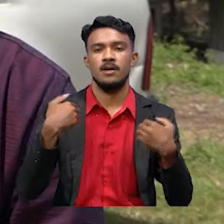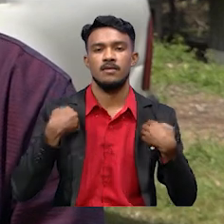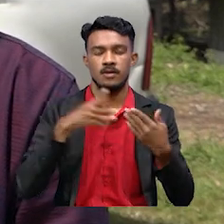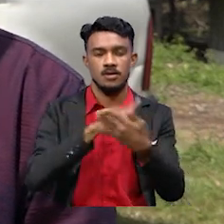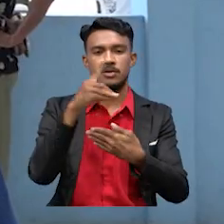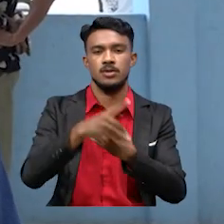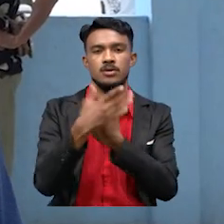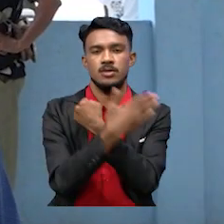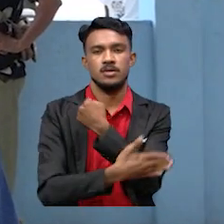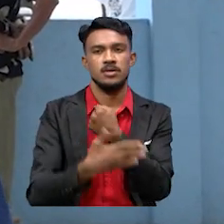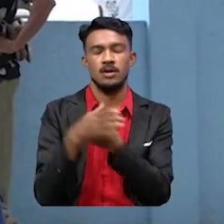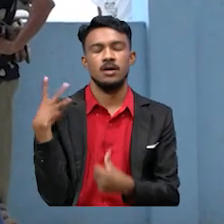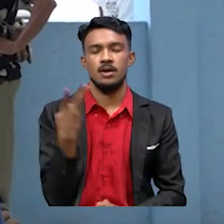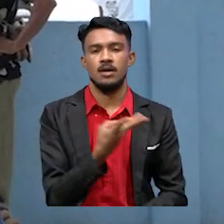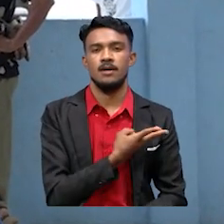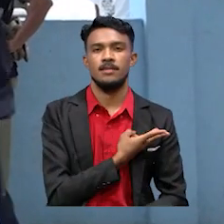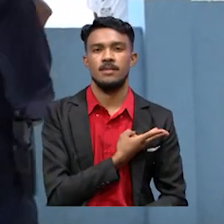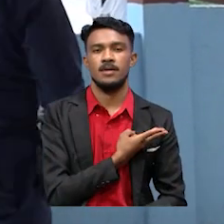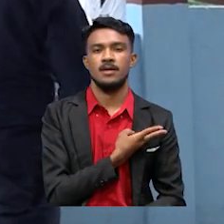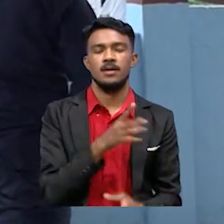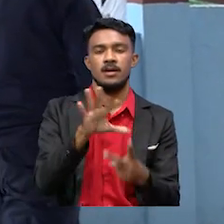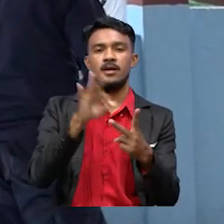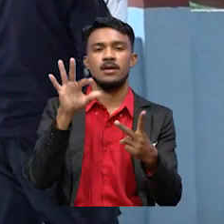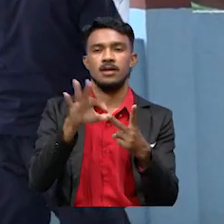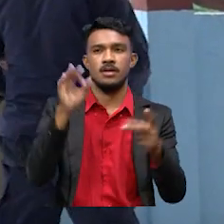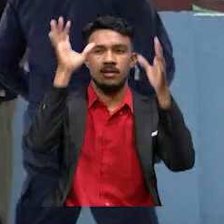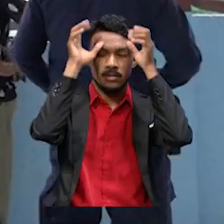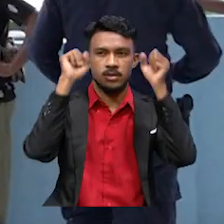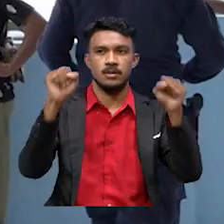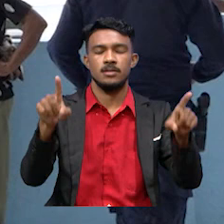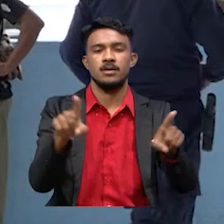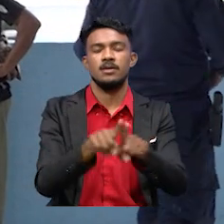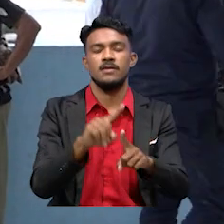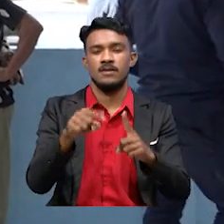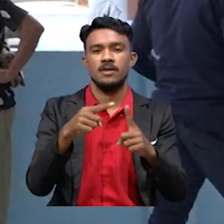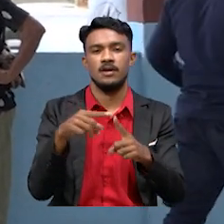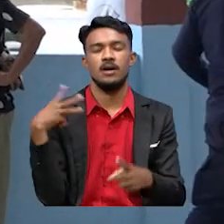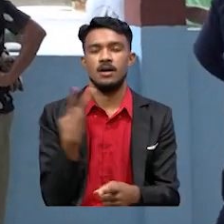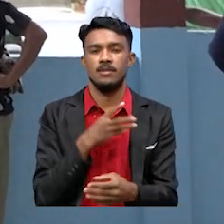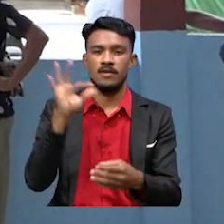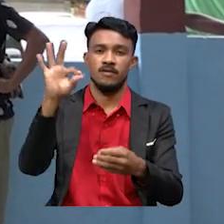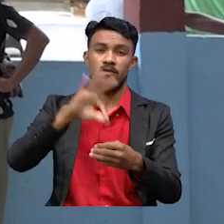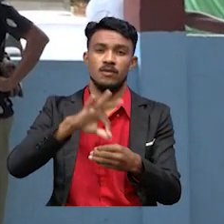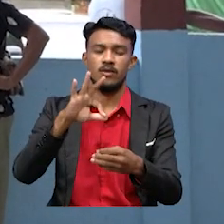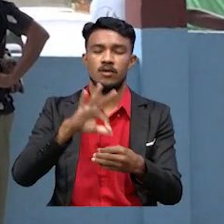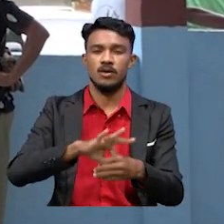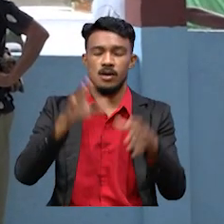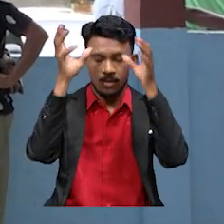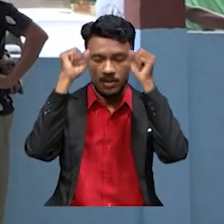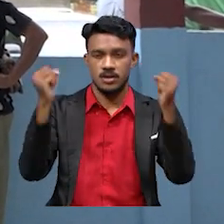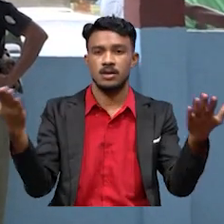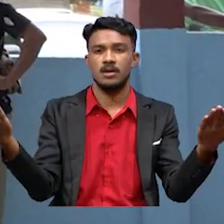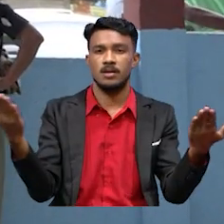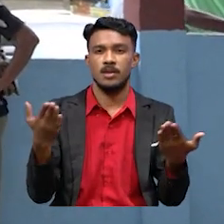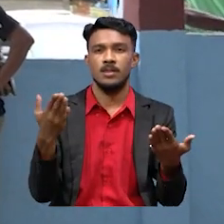saung ni ami hili am ne presidenti makane kondu pehira mi bota kondu presidenti ne kondu sai